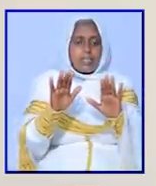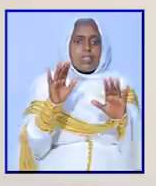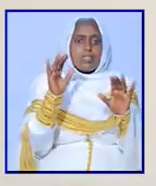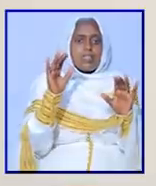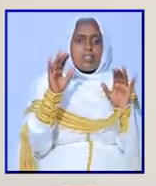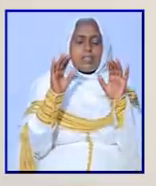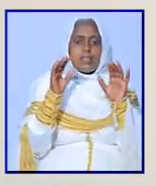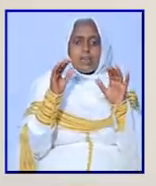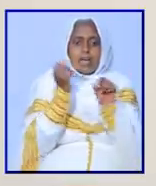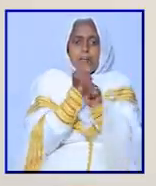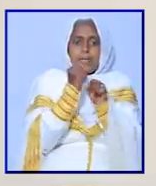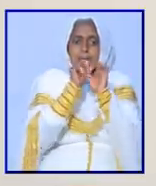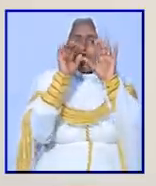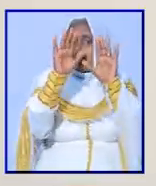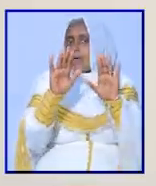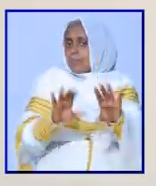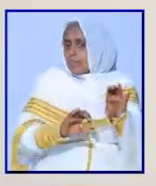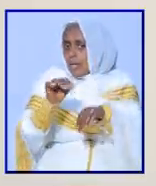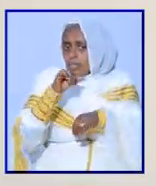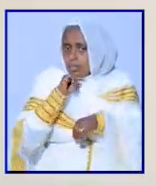የገቢረ ተአምራት አልተደረገልንም